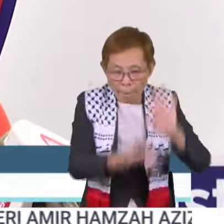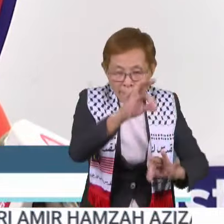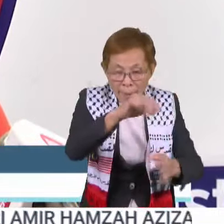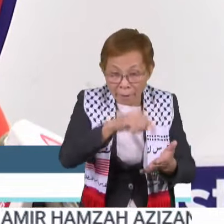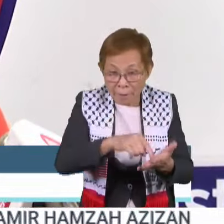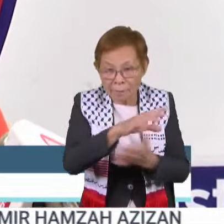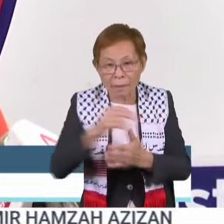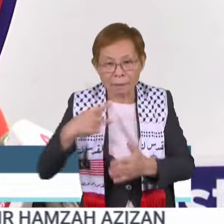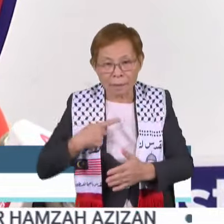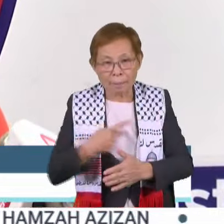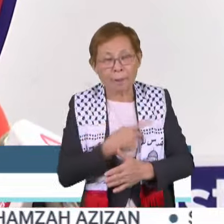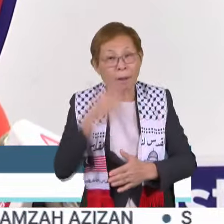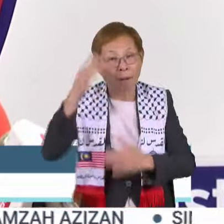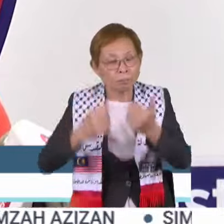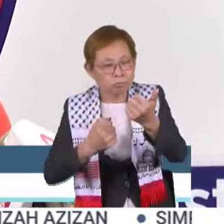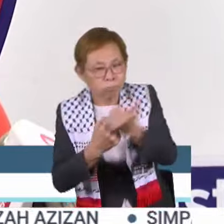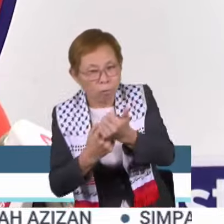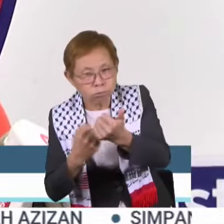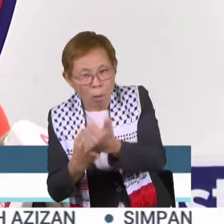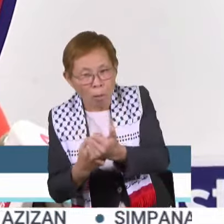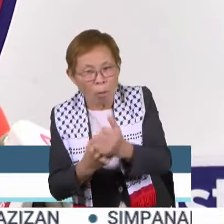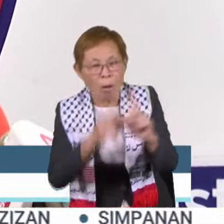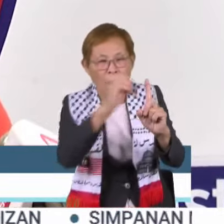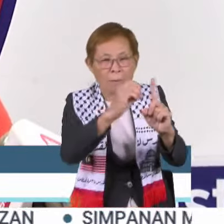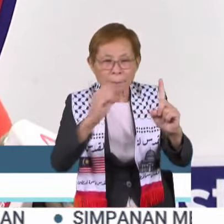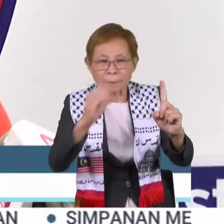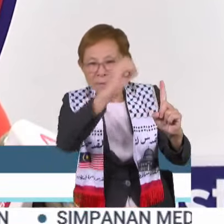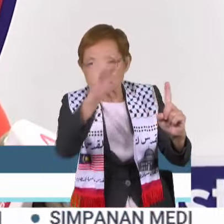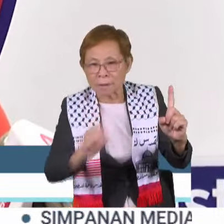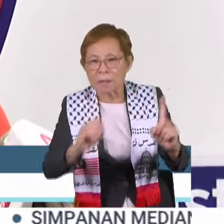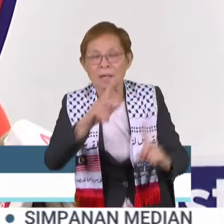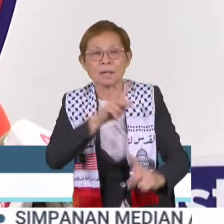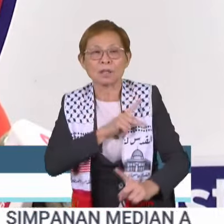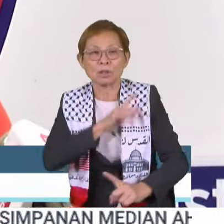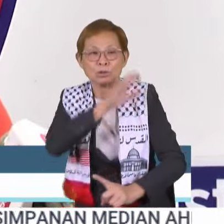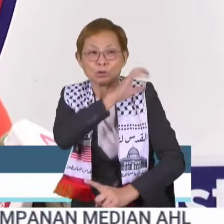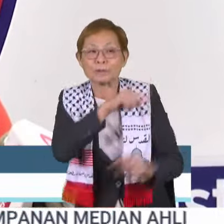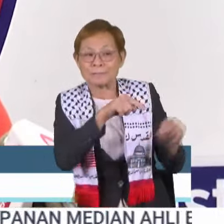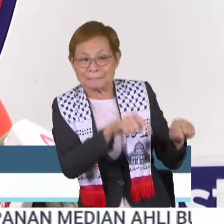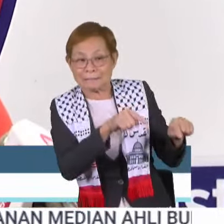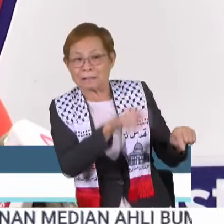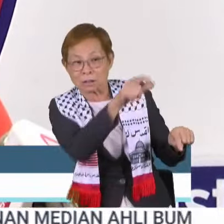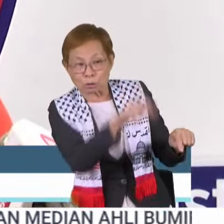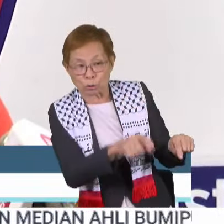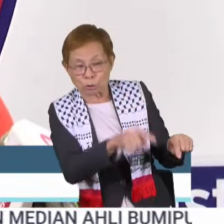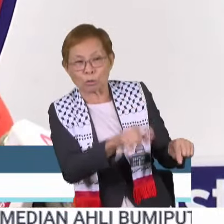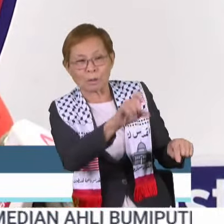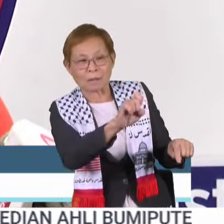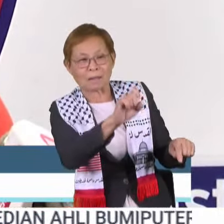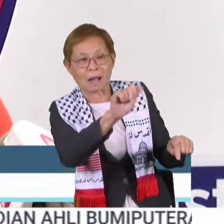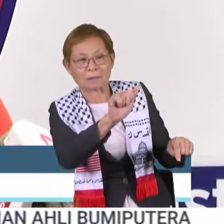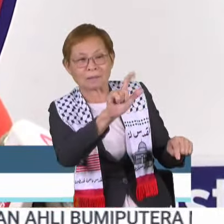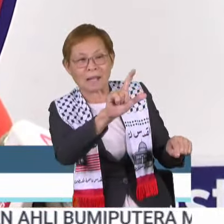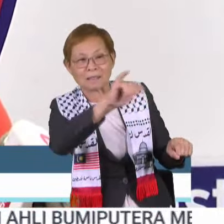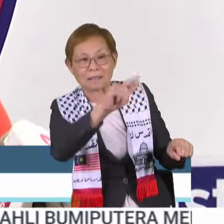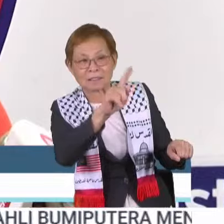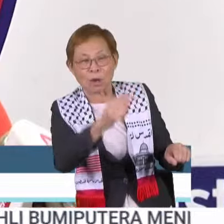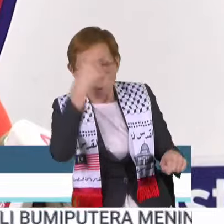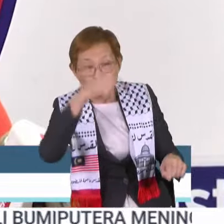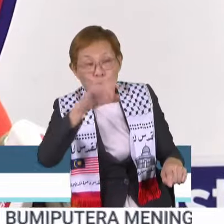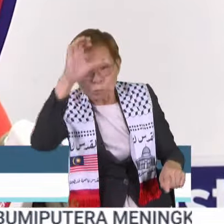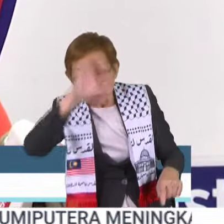dan kami juga akan memberi sokongan yang tak berbelah bagi kepada ketua jurulatih ini untuk mencari apa yang